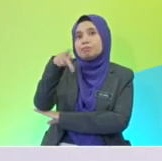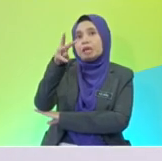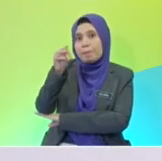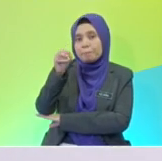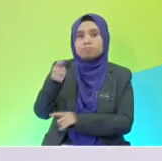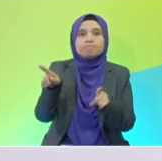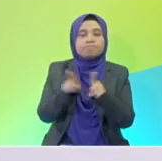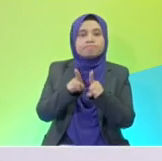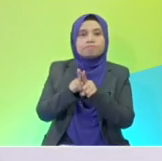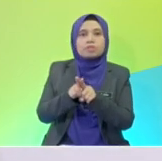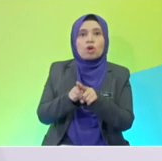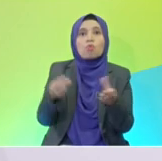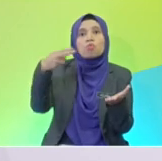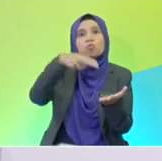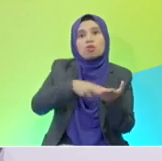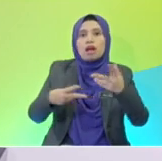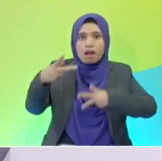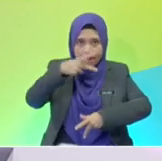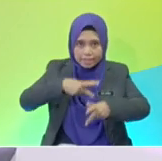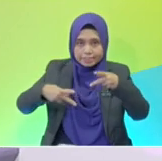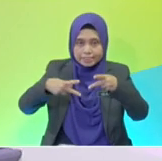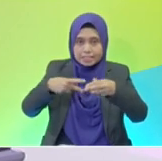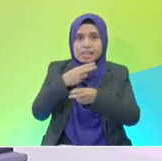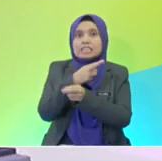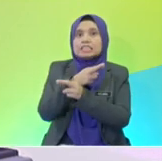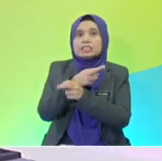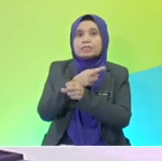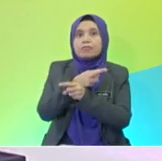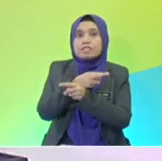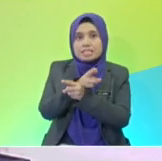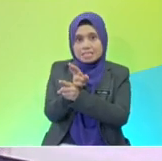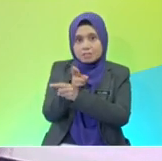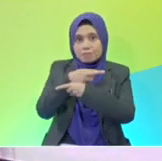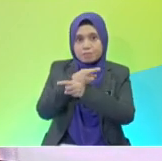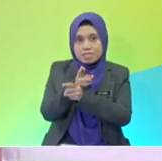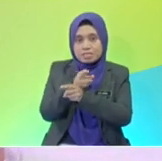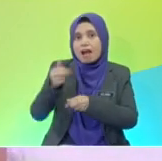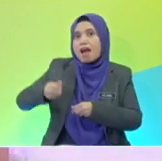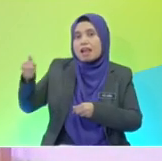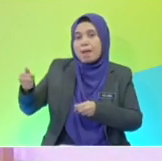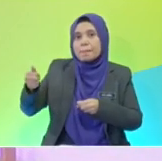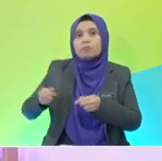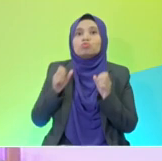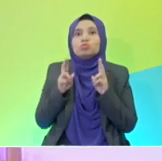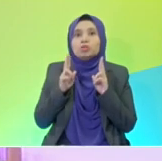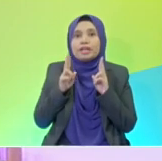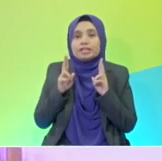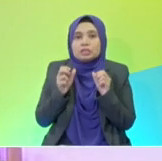sama-sama ulang kajian peralatan penyejukan dan penyamanan udara bersama dengan